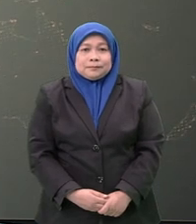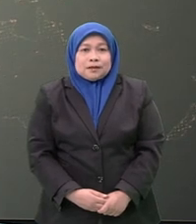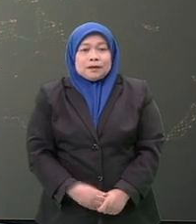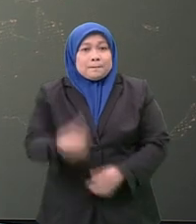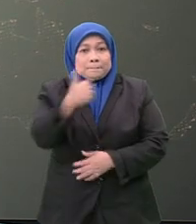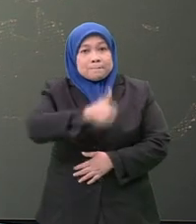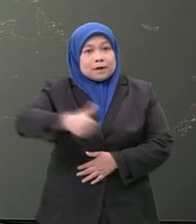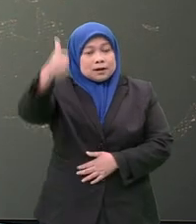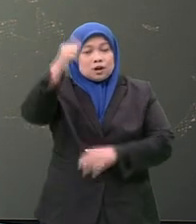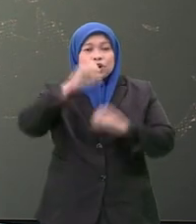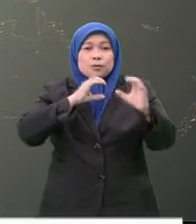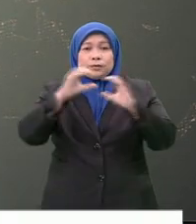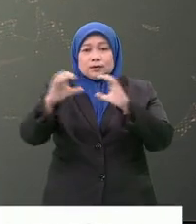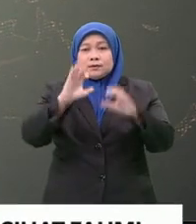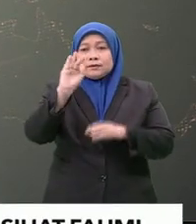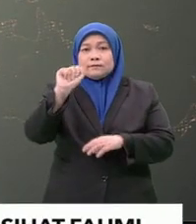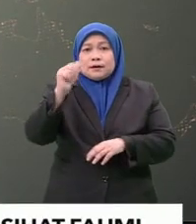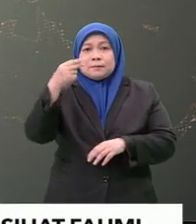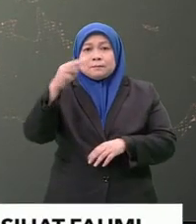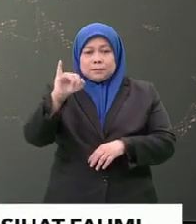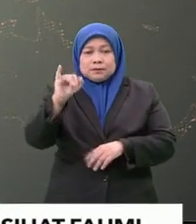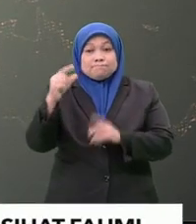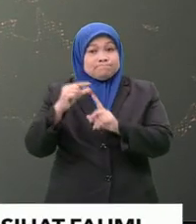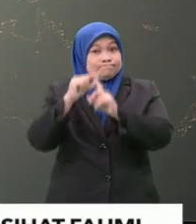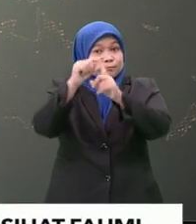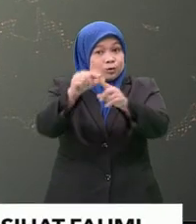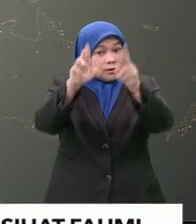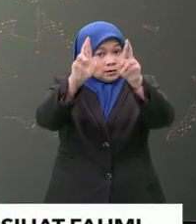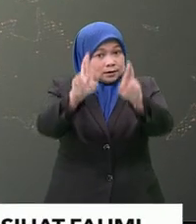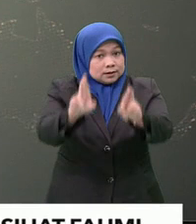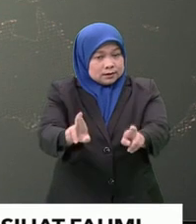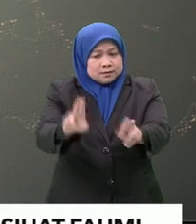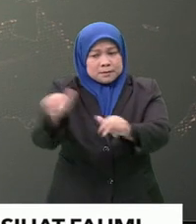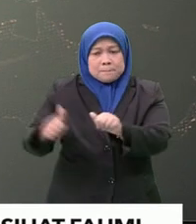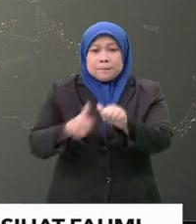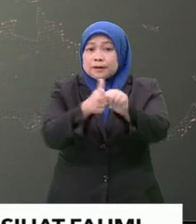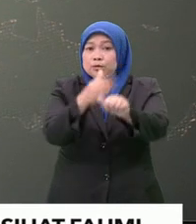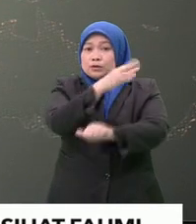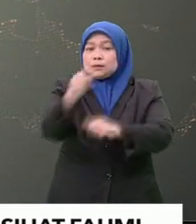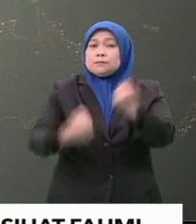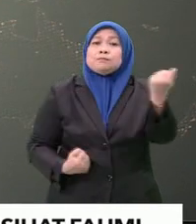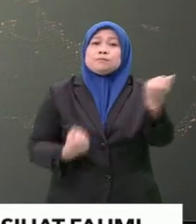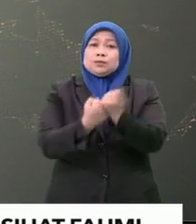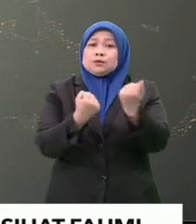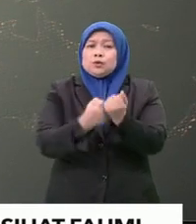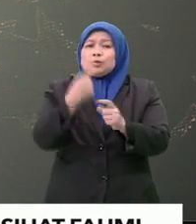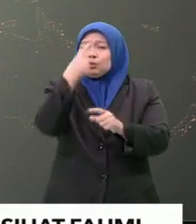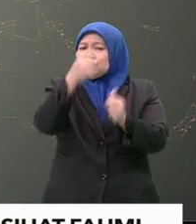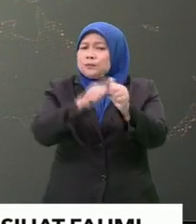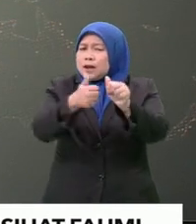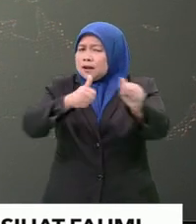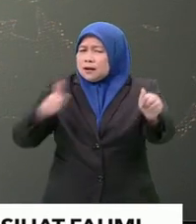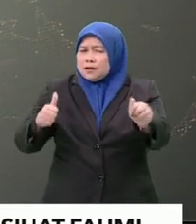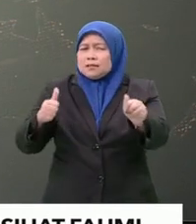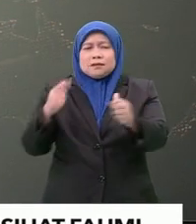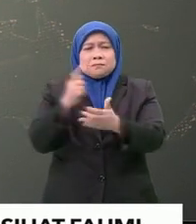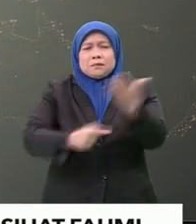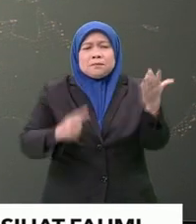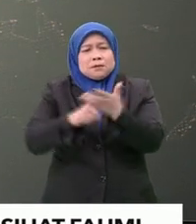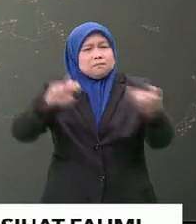Pengarah Komunikasi Pakatan Harapan, Fahmi Fadzil dalam pada itu menyampaikan pesanan kepada rakyat, pengikut dan penyokong untuk elakkan mencetuskan provokasi